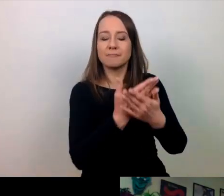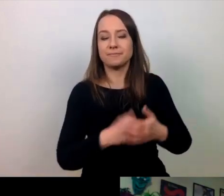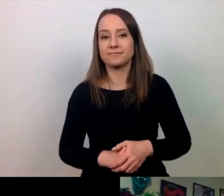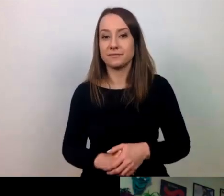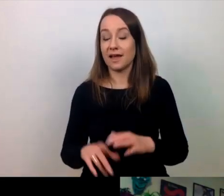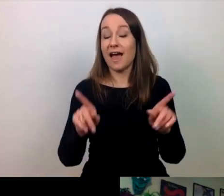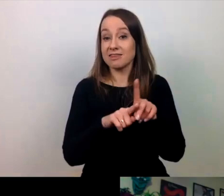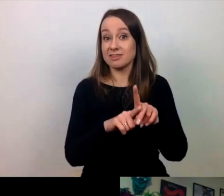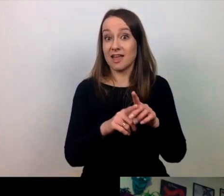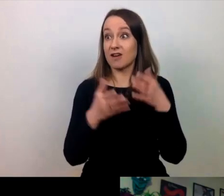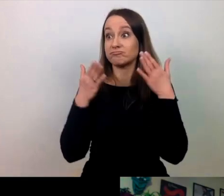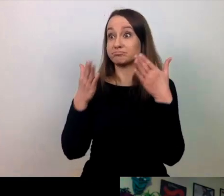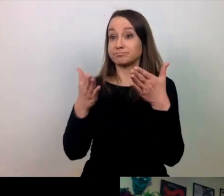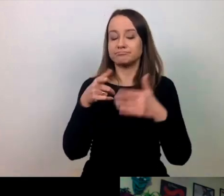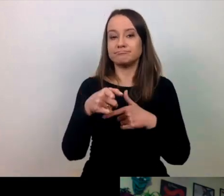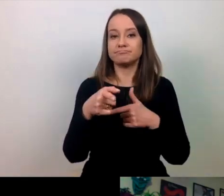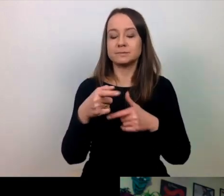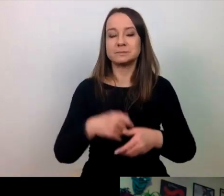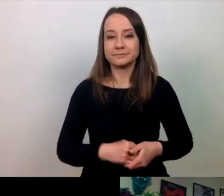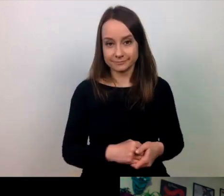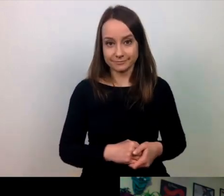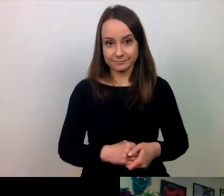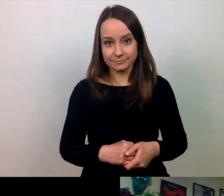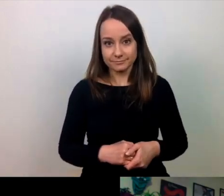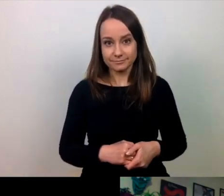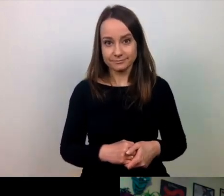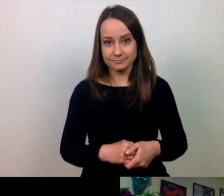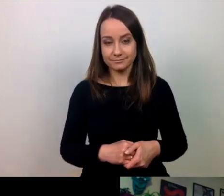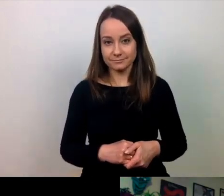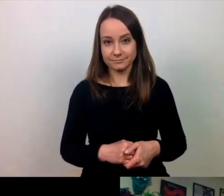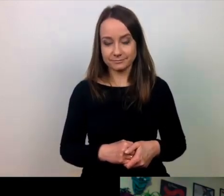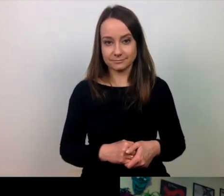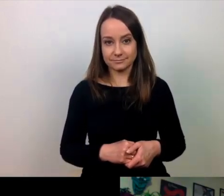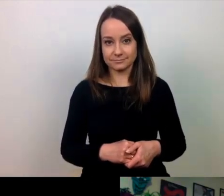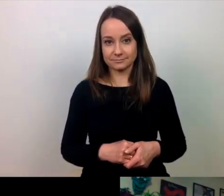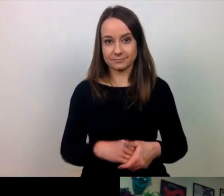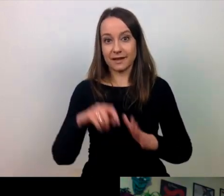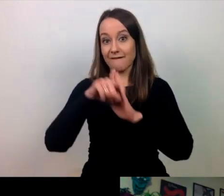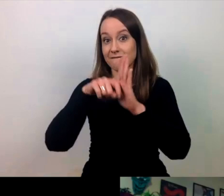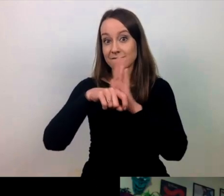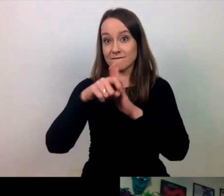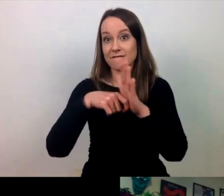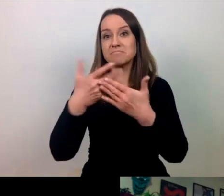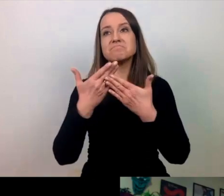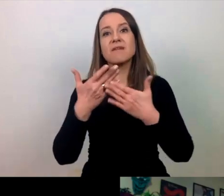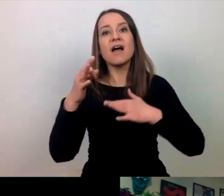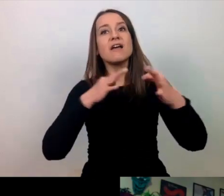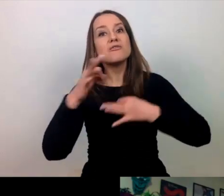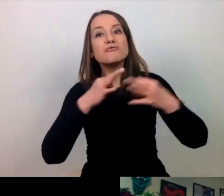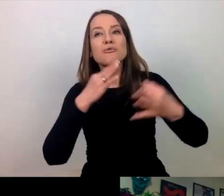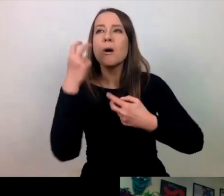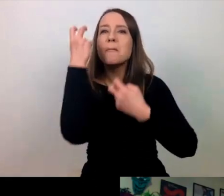też interesujące jest to, że ten film jednak też opowiada o takiej historii poszukiwania jakby